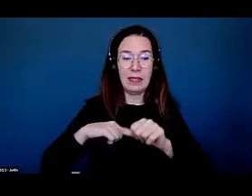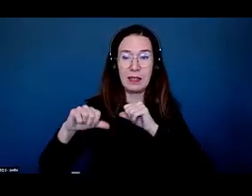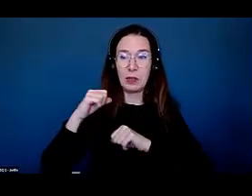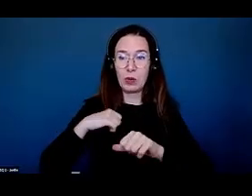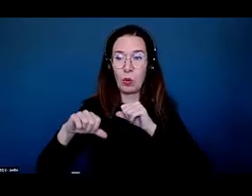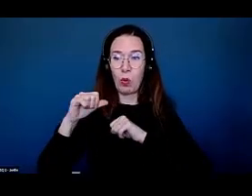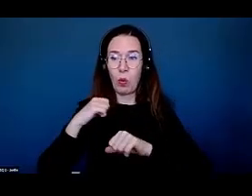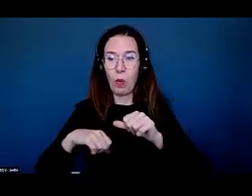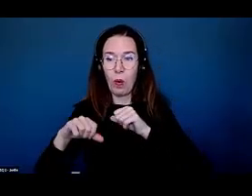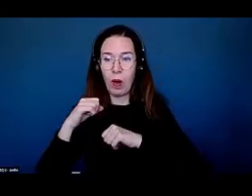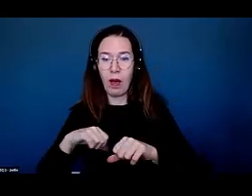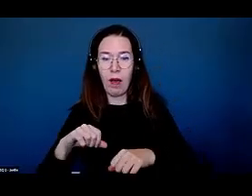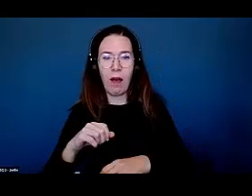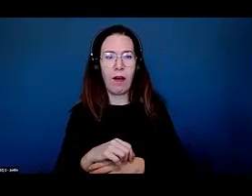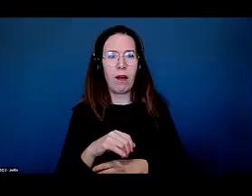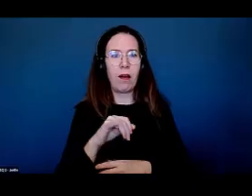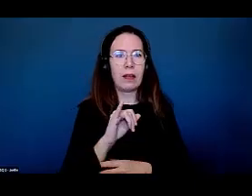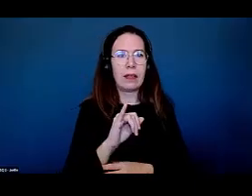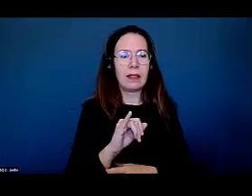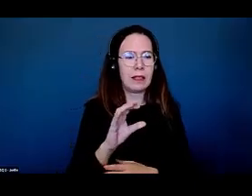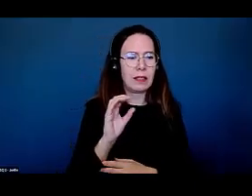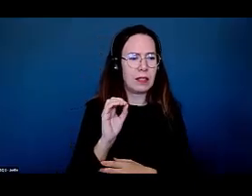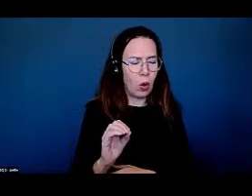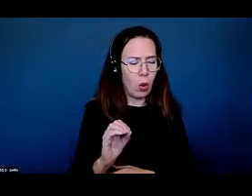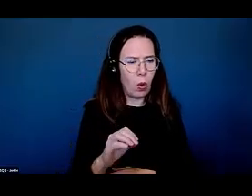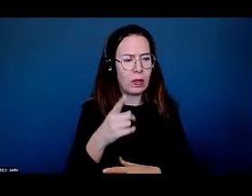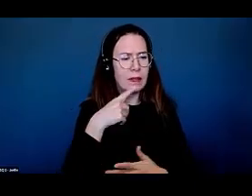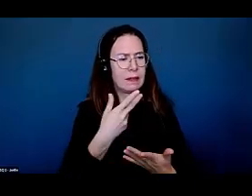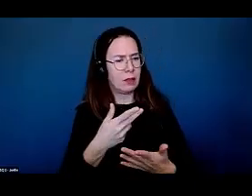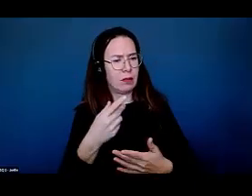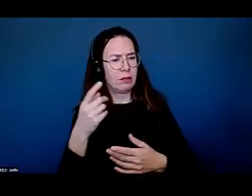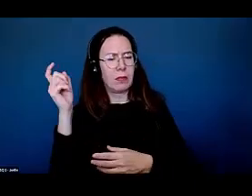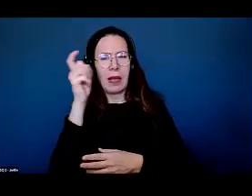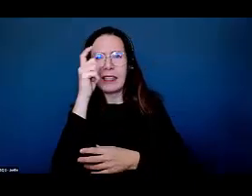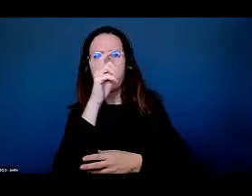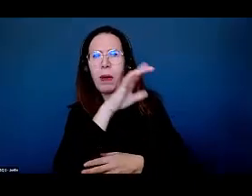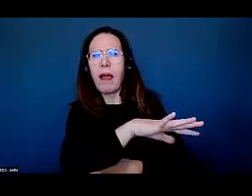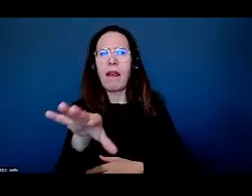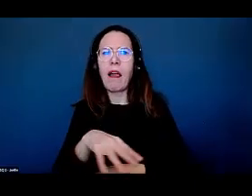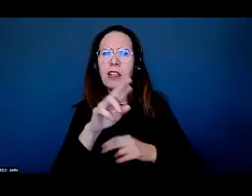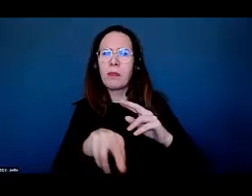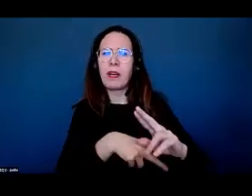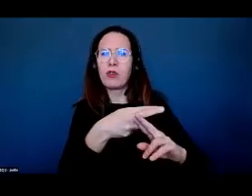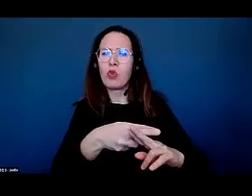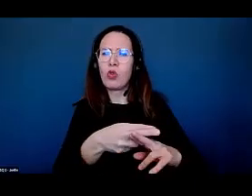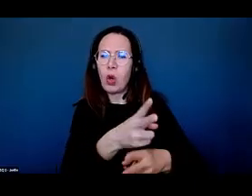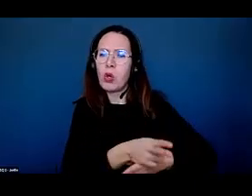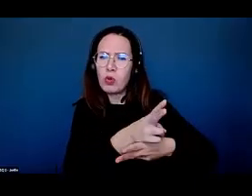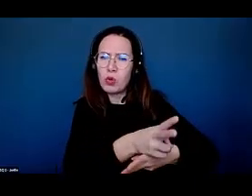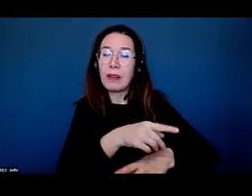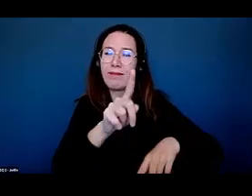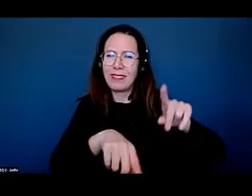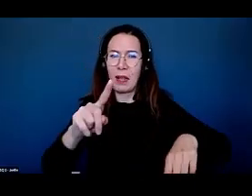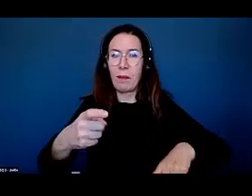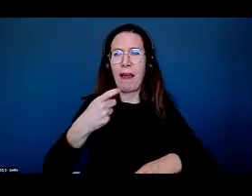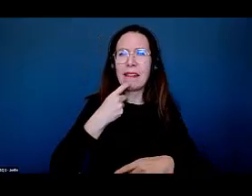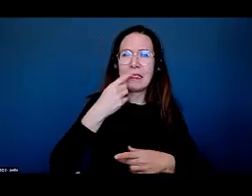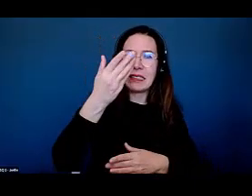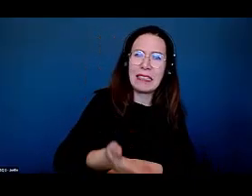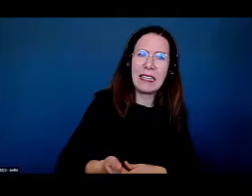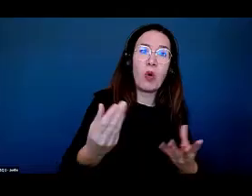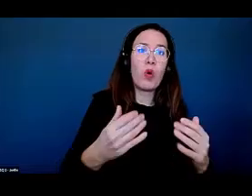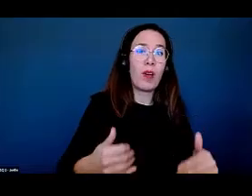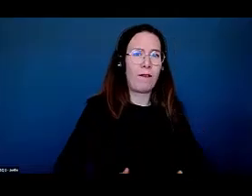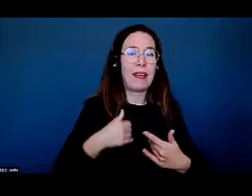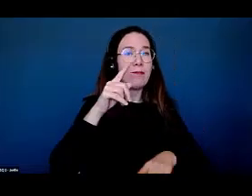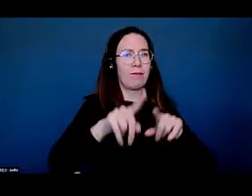Liu nous a rappelé que les expériences de soins et leurs résultats varient considérablement selon qui vous